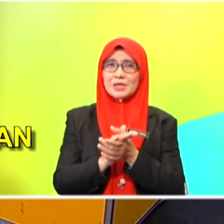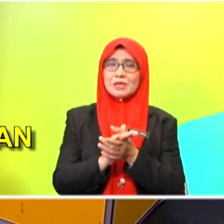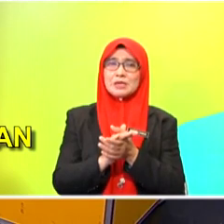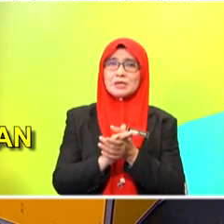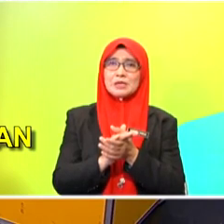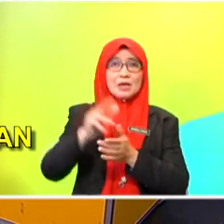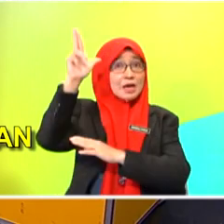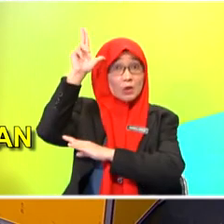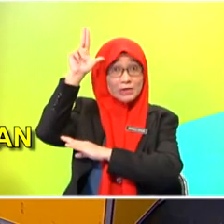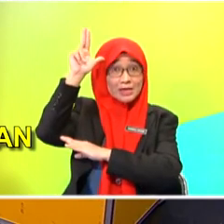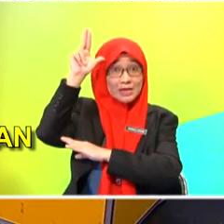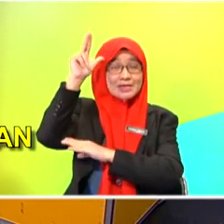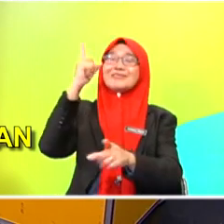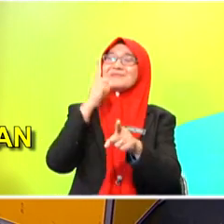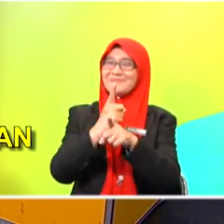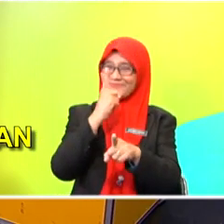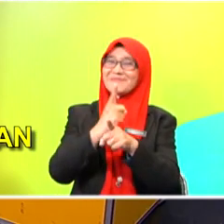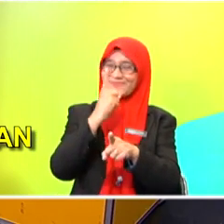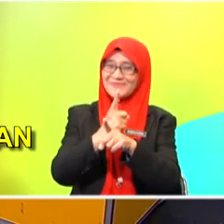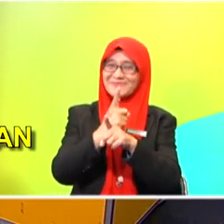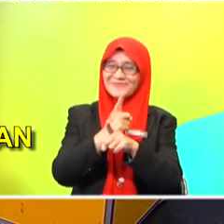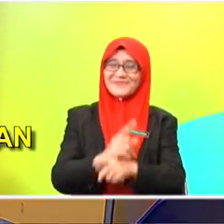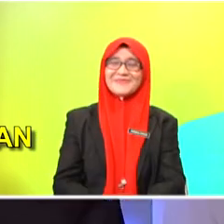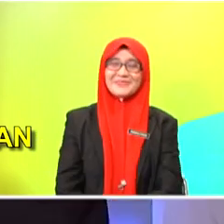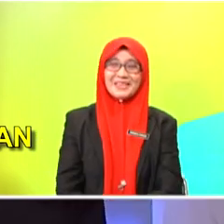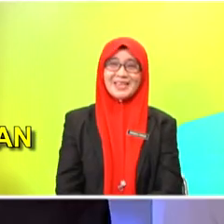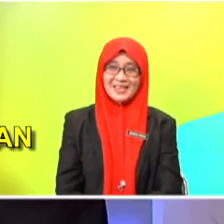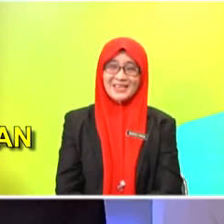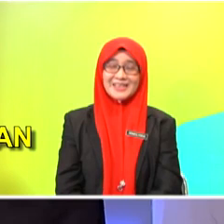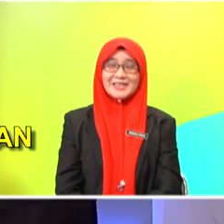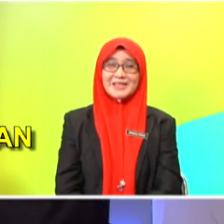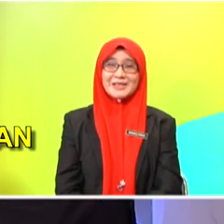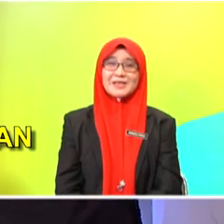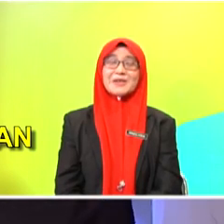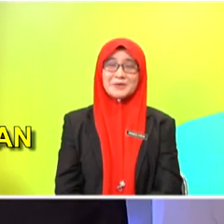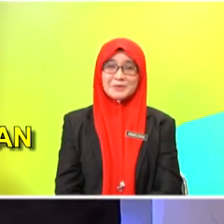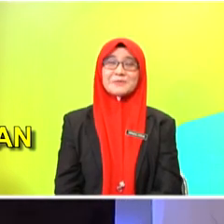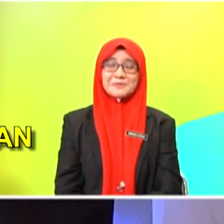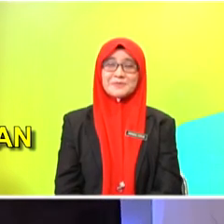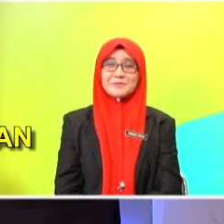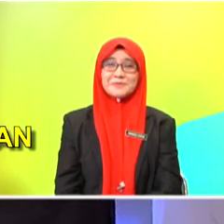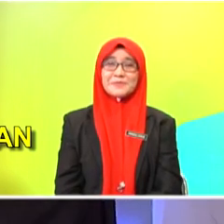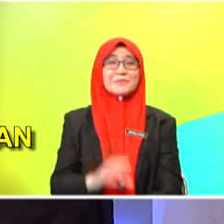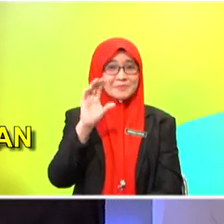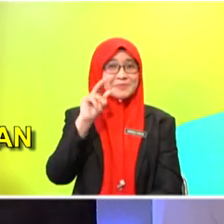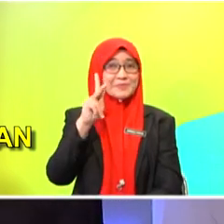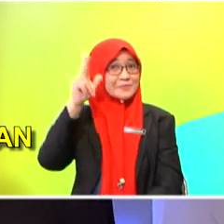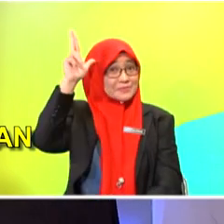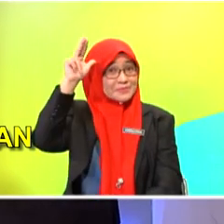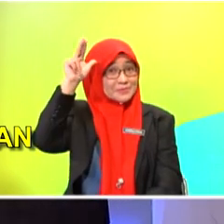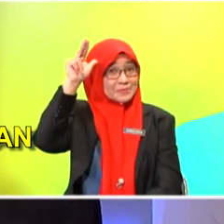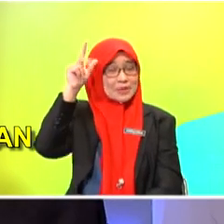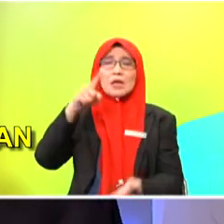cikgu. Kuda? Yeah. Betul. Mesti murid-murid di rumah pun selalu main dekat shopping kompleks, kan? Okey, kuda. Jadi